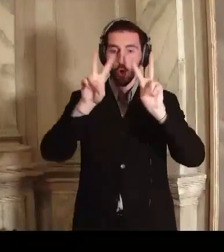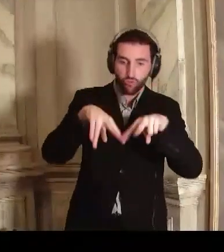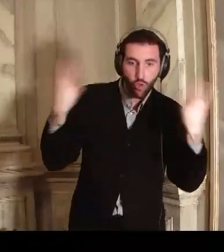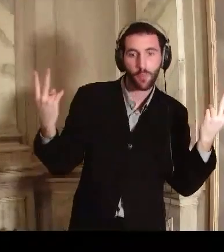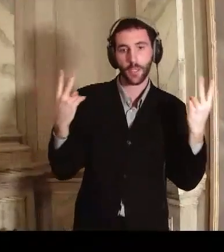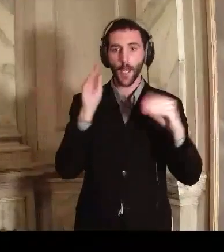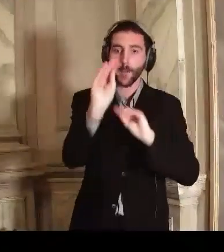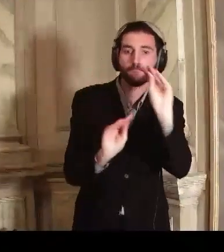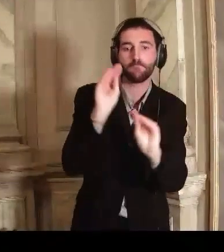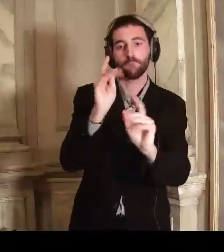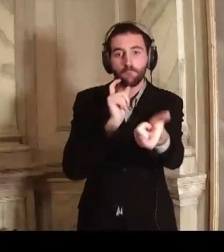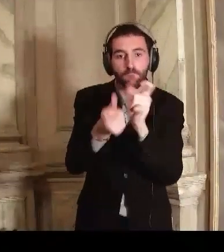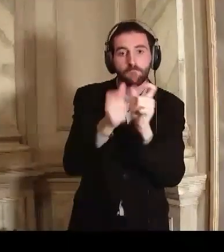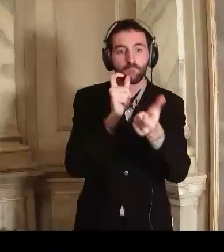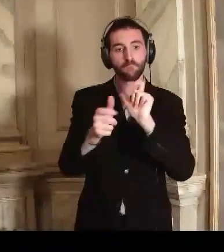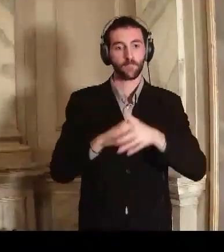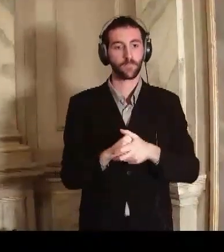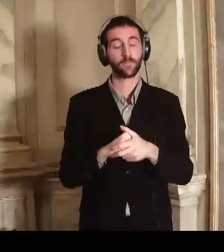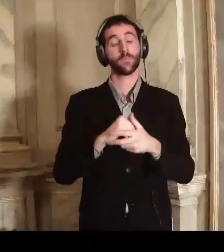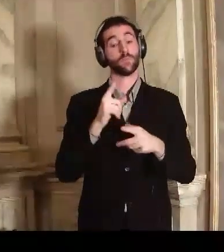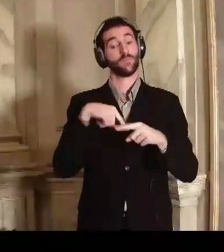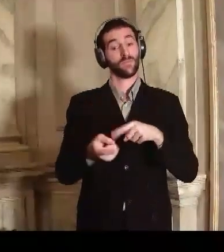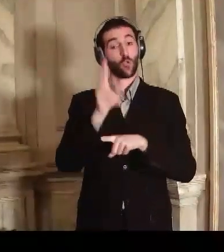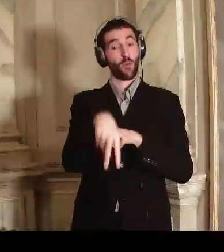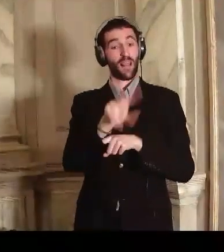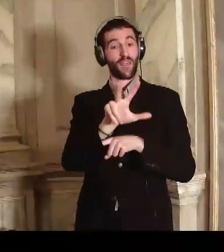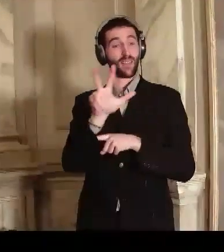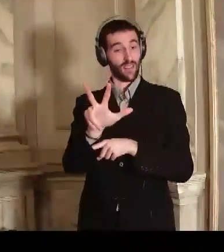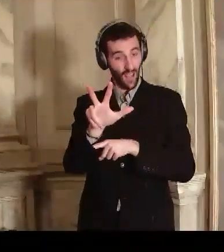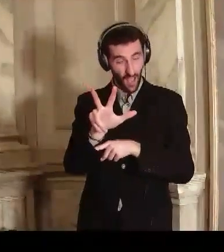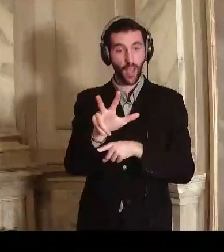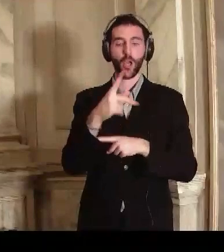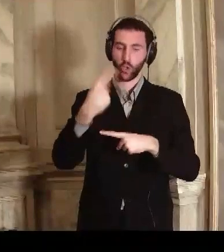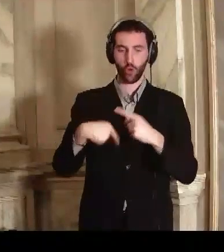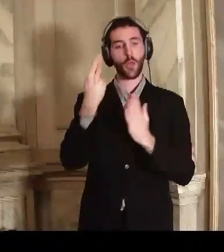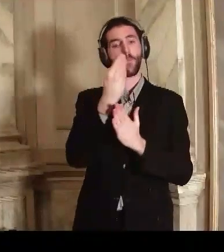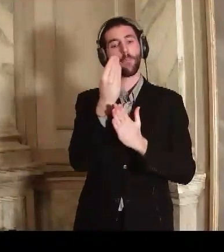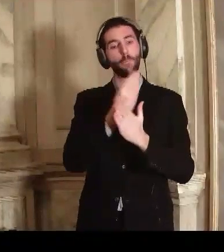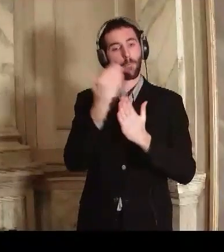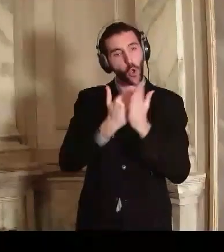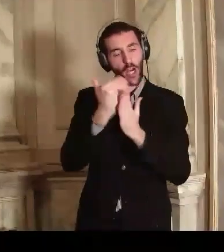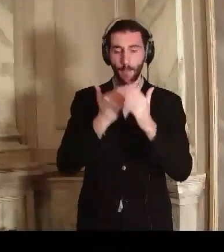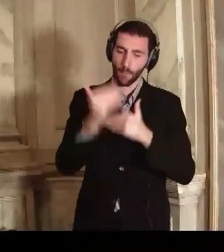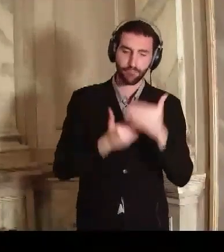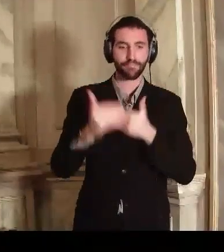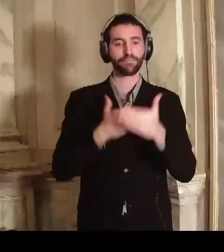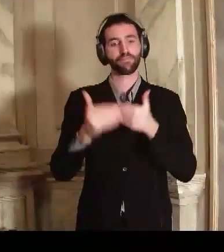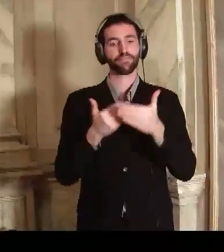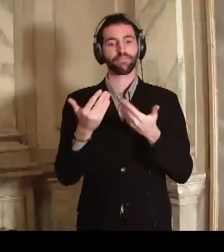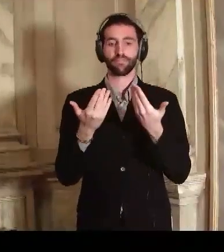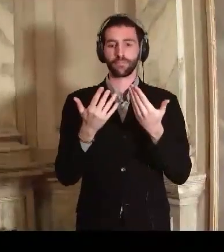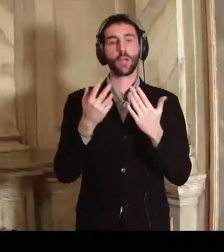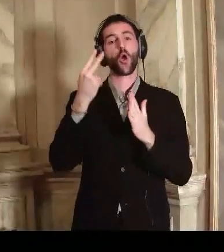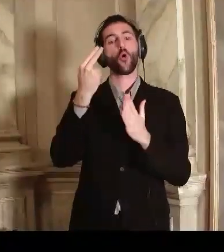corso dell'edizione 23 offriremo possibilità di incontro ancora maggiori, portando avanti e ampliando il programma di mentoring con il nuovo gruppo di giovani